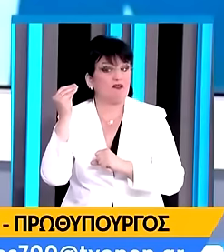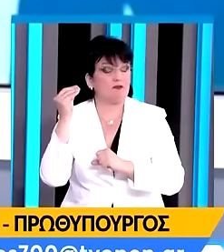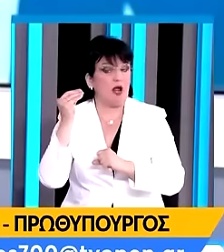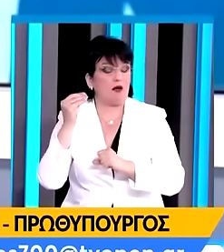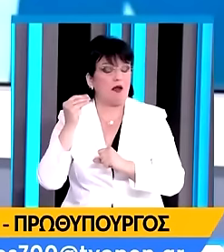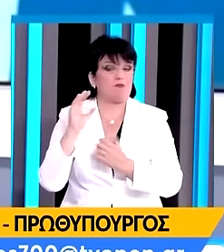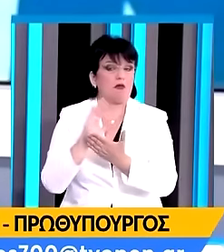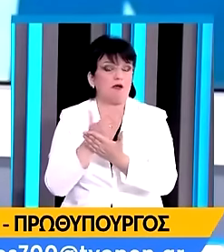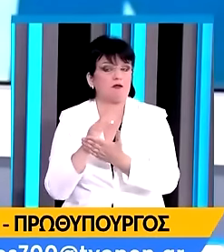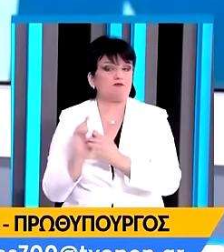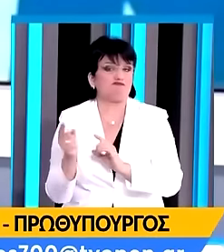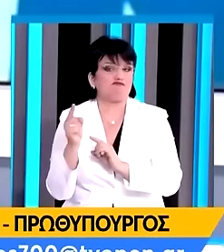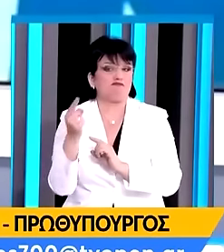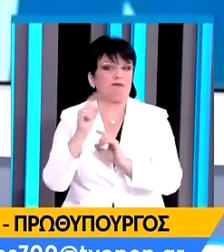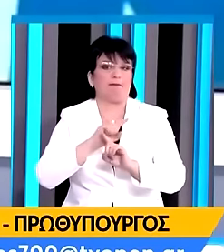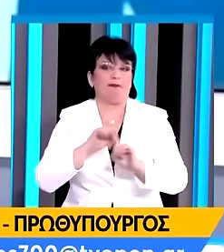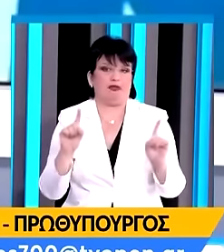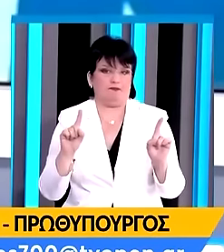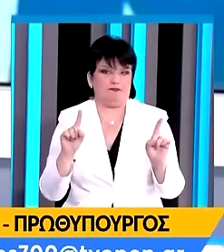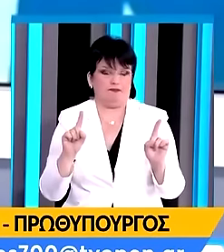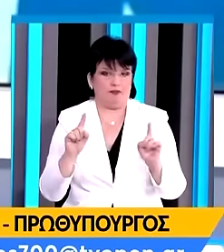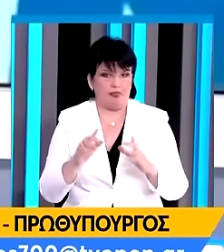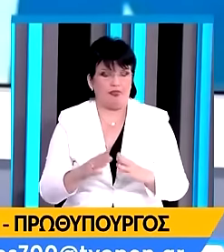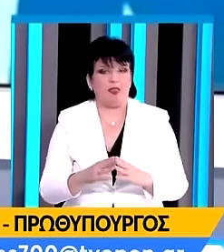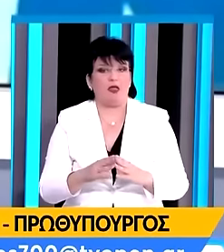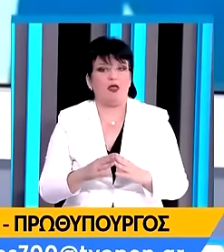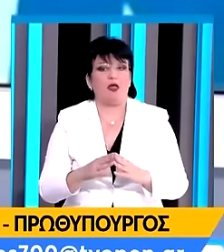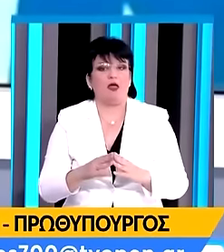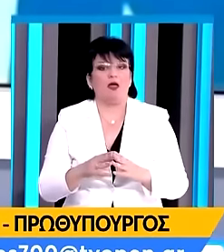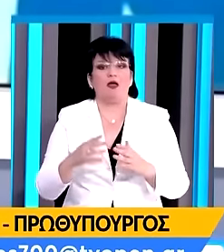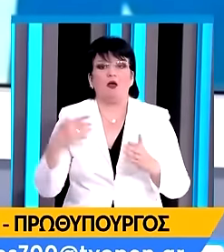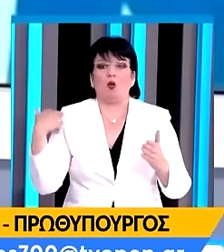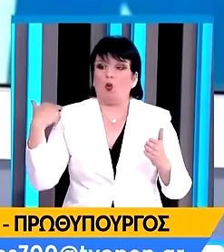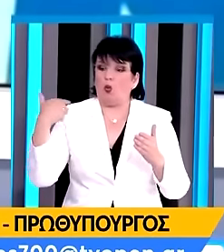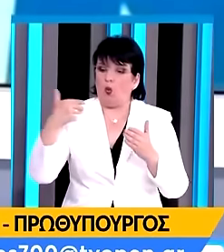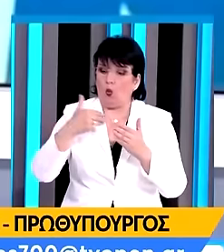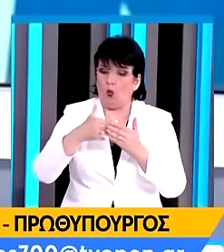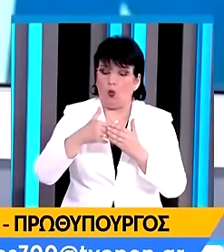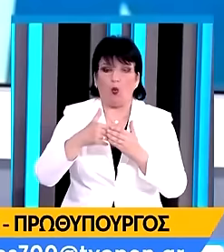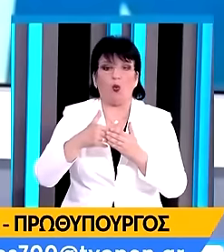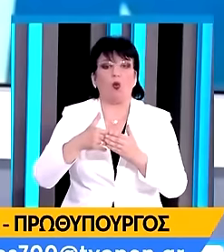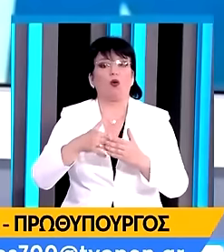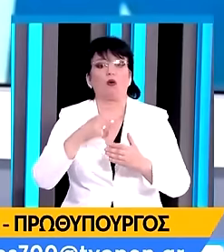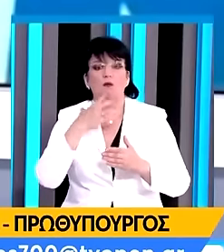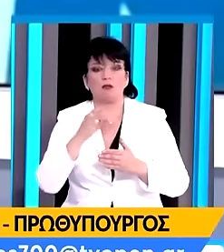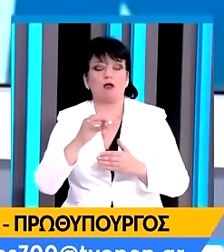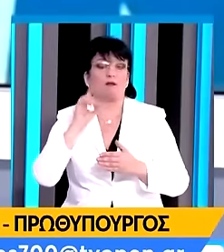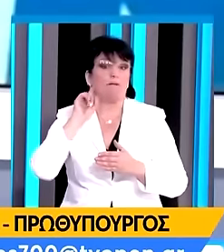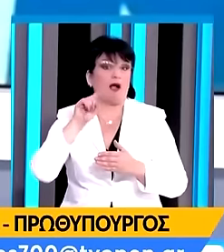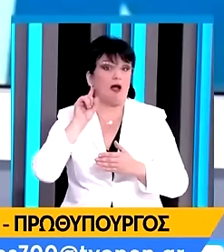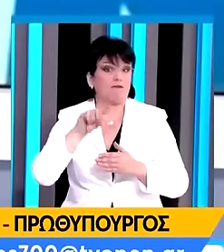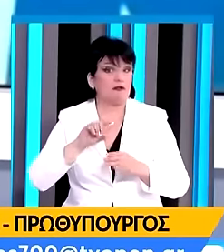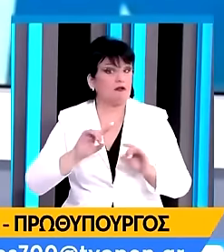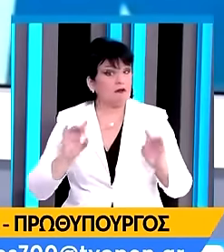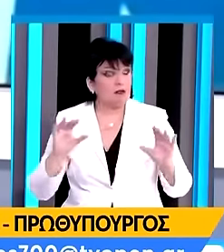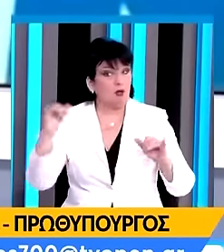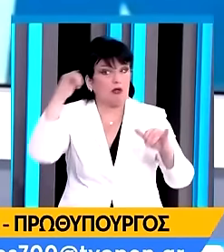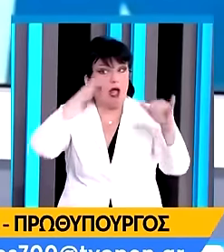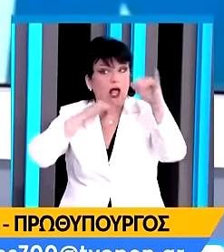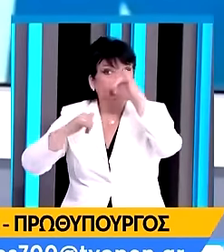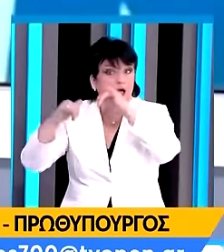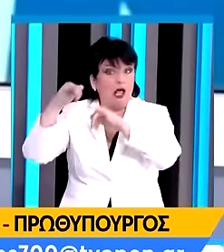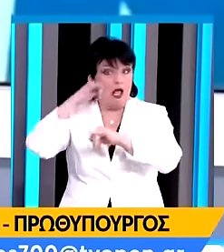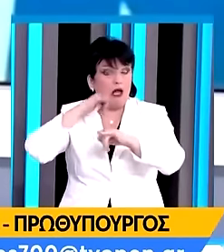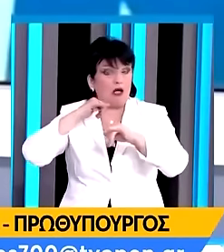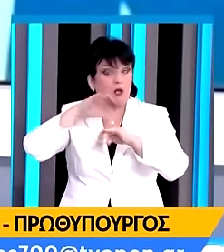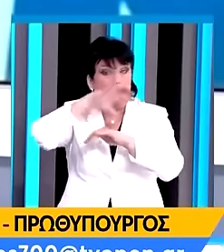ακρότητες. Τι έχουμε πετύχει με αυτή την πολιτική? 15 μήνες να μην έχουμε ουσιαστικά καμία παράβαση ή παραβίαση του ένα αέριου χώρου στο Αιγαίο. Δεν το